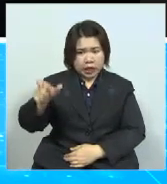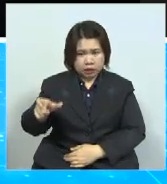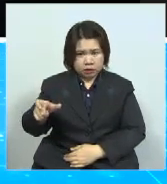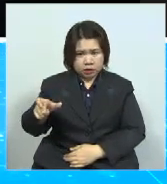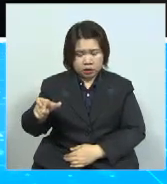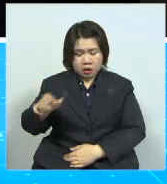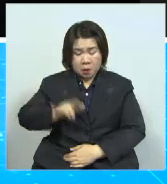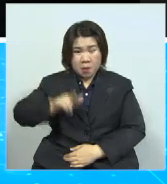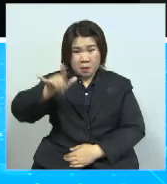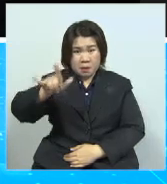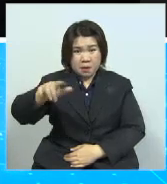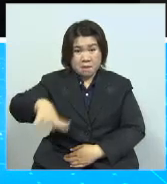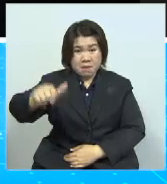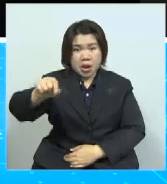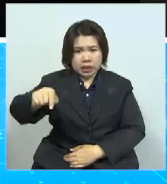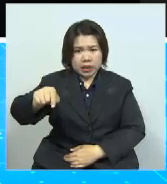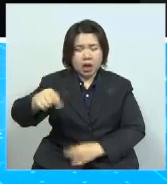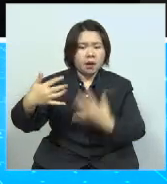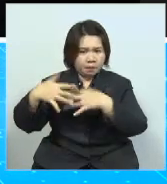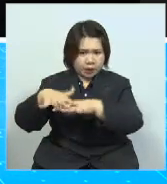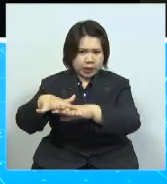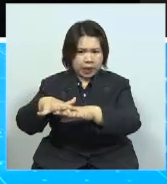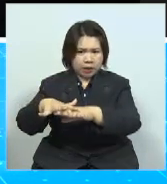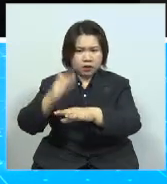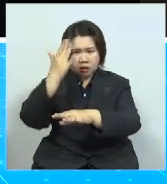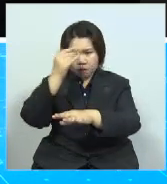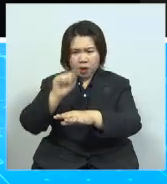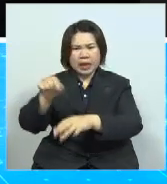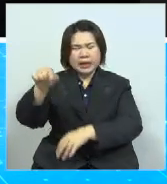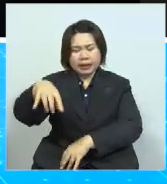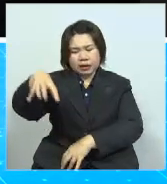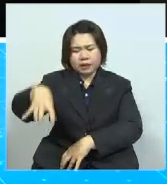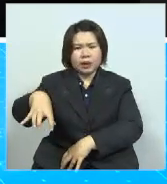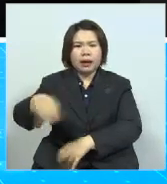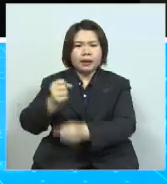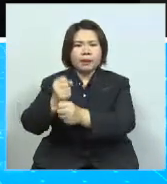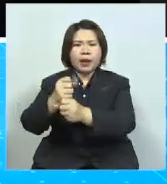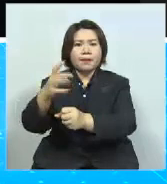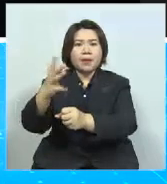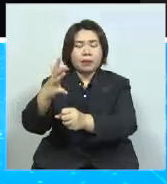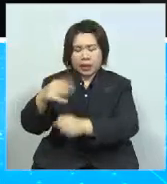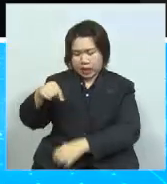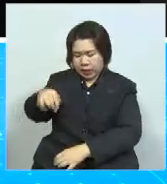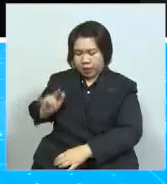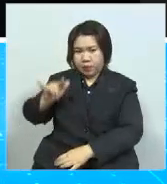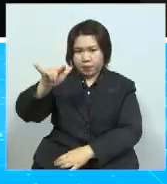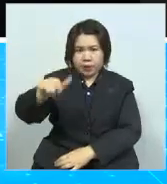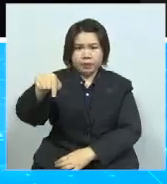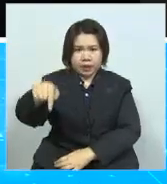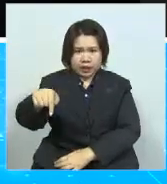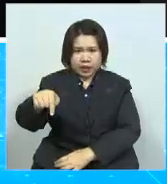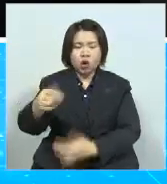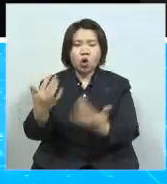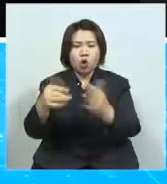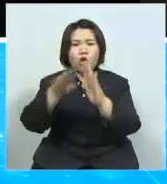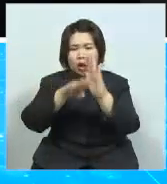ตราสบูร์กนะฮะมาประสานเพราะว่าที่สตราสบูร์กเราไม่มีสำนักงานนะครับ ครับ เพราะฉะนั้นขั้นตอนแรกก็เป็นขั้นตอนดังกล่า